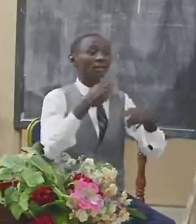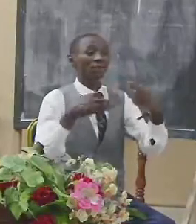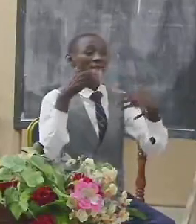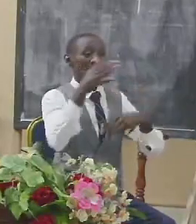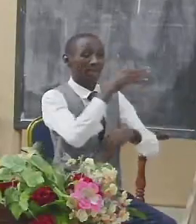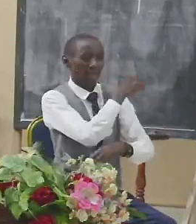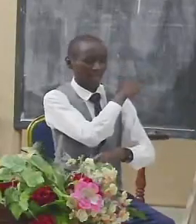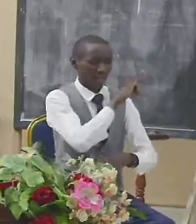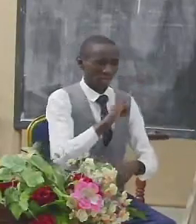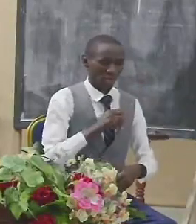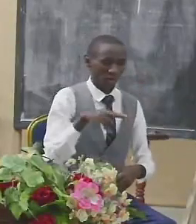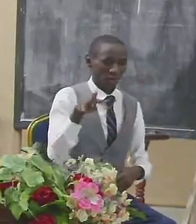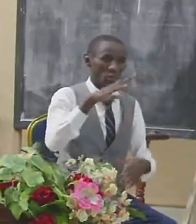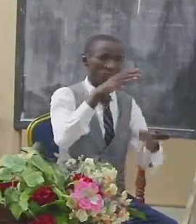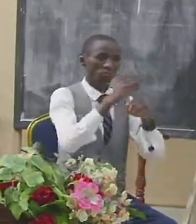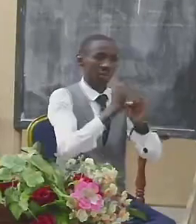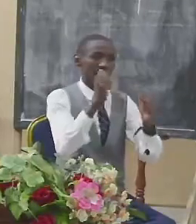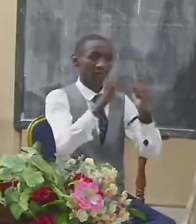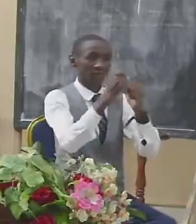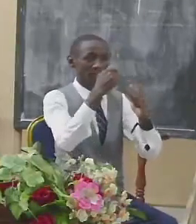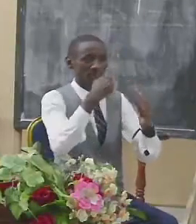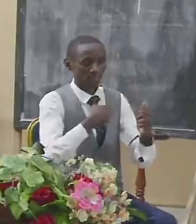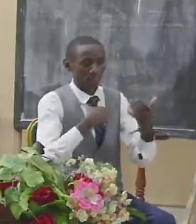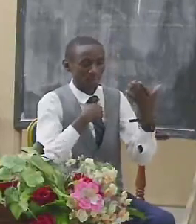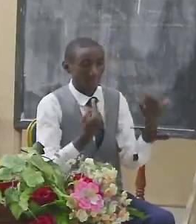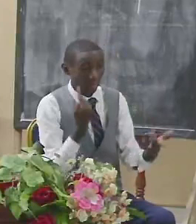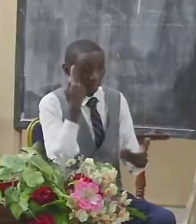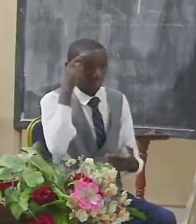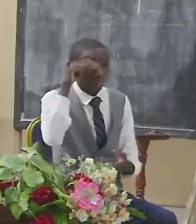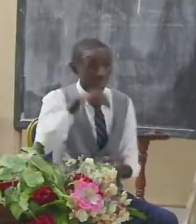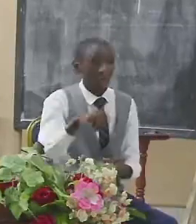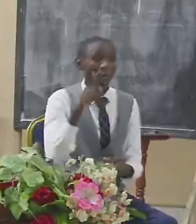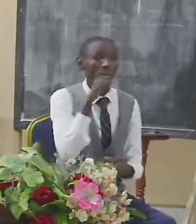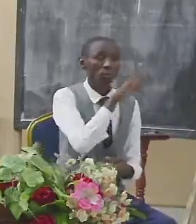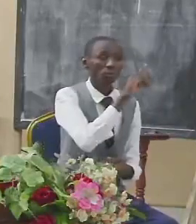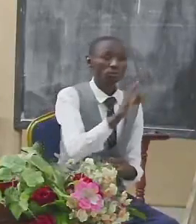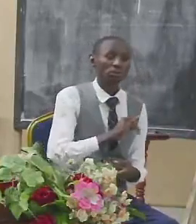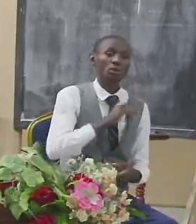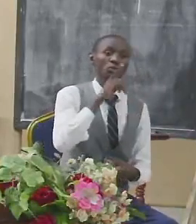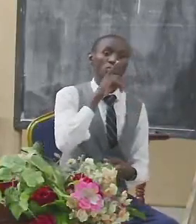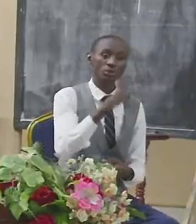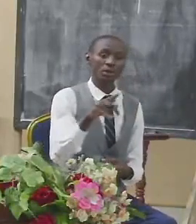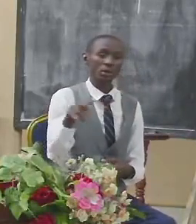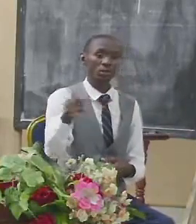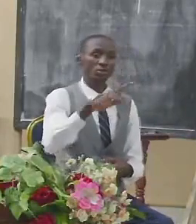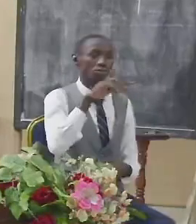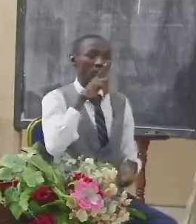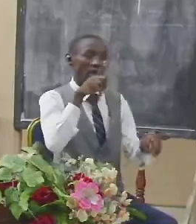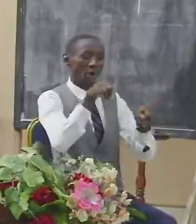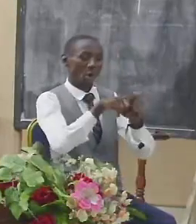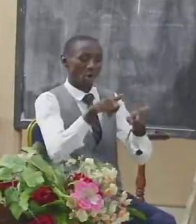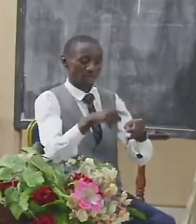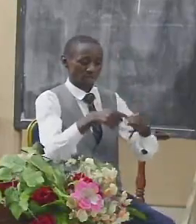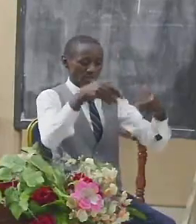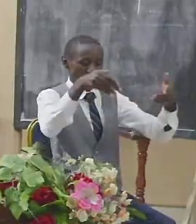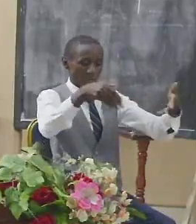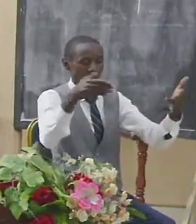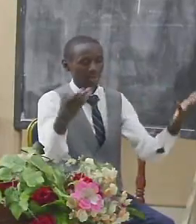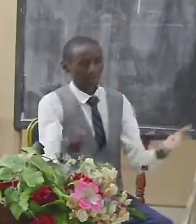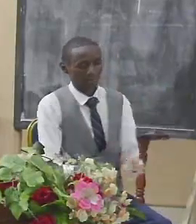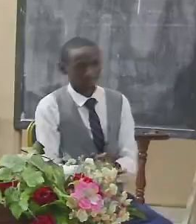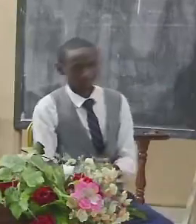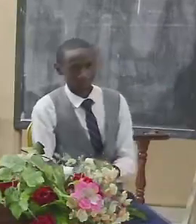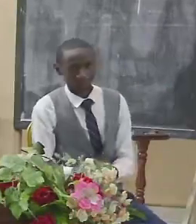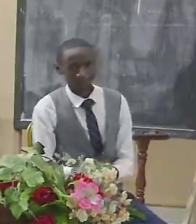prendrai na pamoja nami. Avec moi, pamoja nami. Avec là où je suis, ili mahali nilipo. Vous y soyez aussi. Mwe pale vile